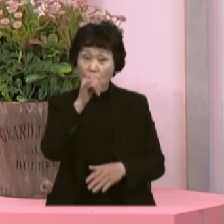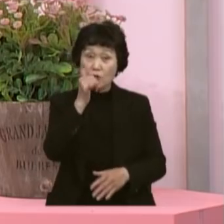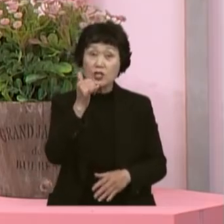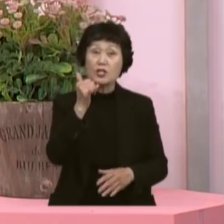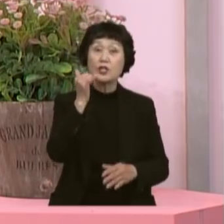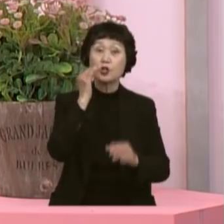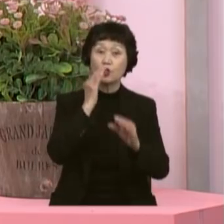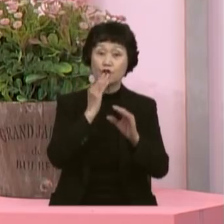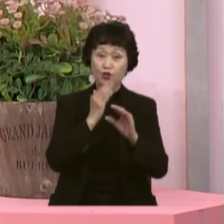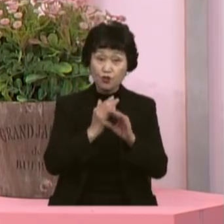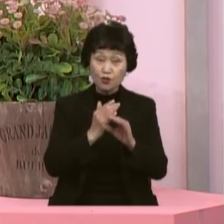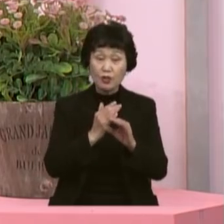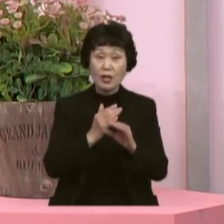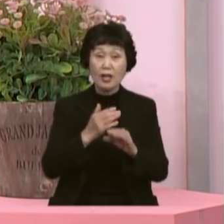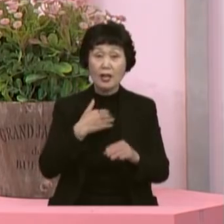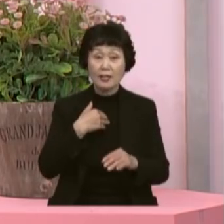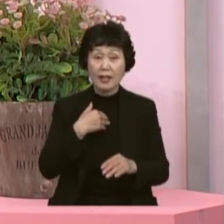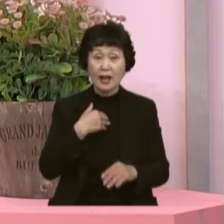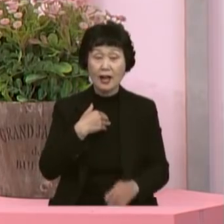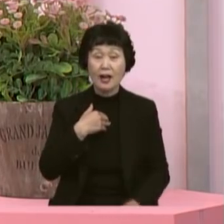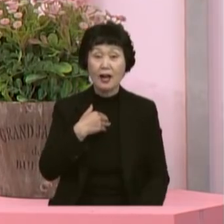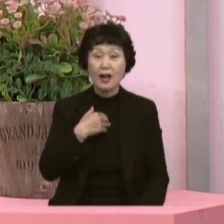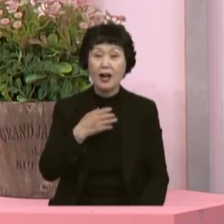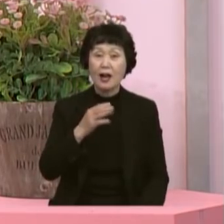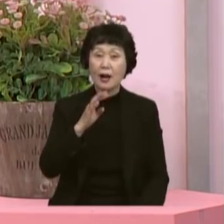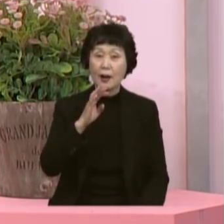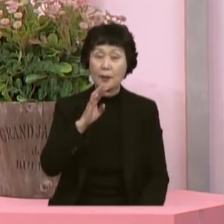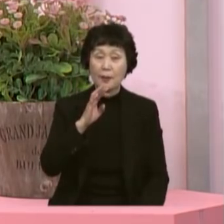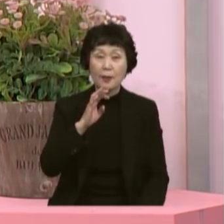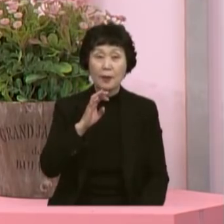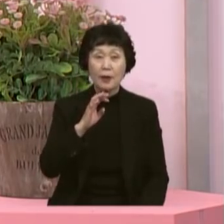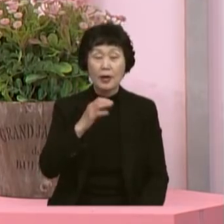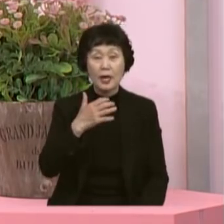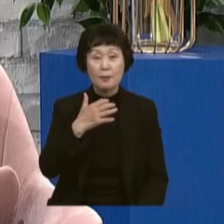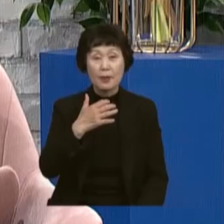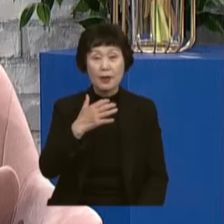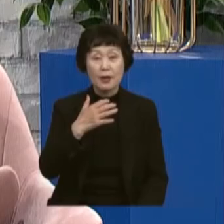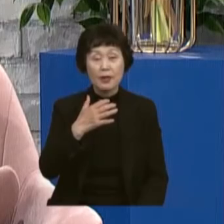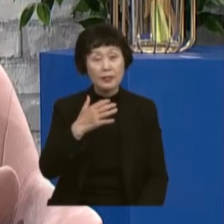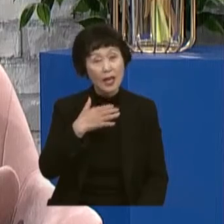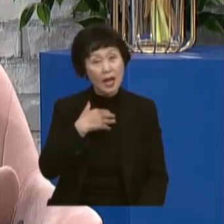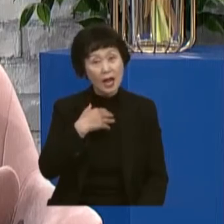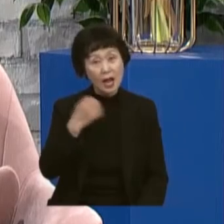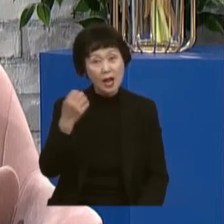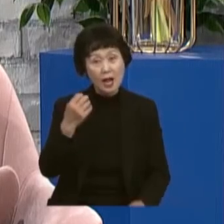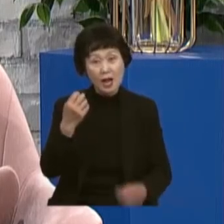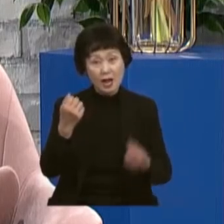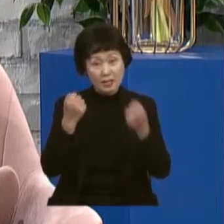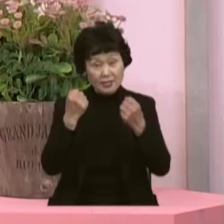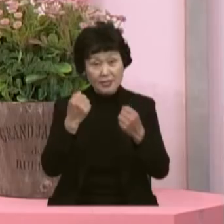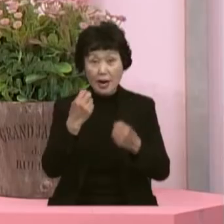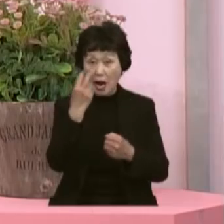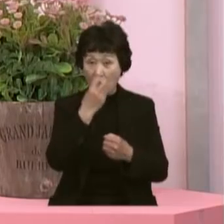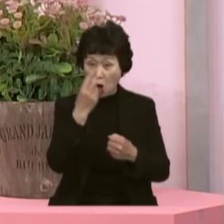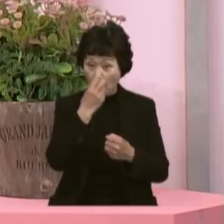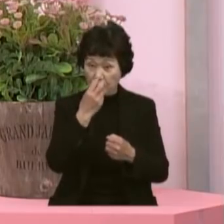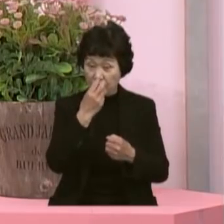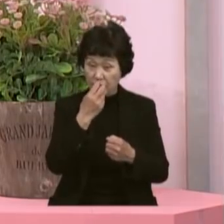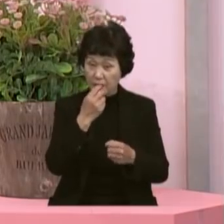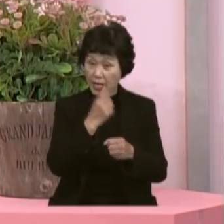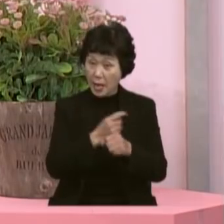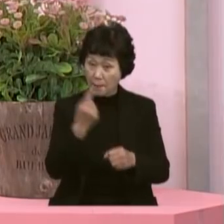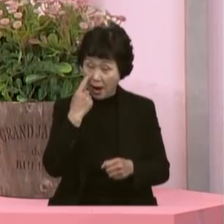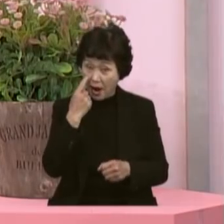가기 전에 만 55세 건강 검진이라는 거를 한번 해봐. 근데 우리나라 안 하셨어요? 아, 저는 왜냐하면